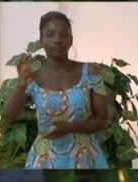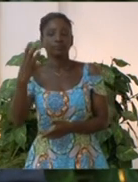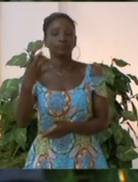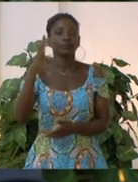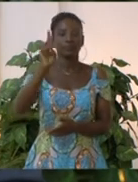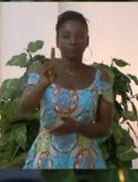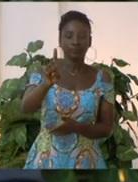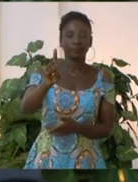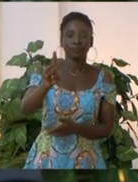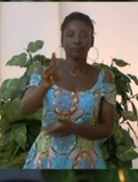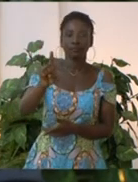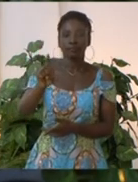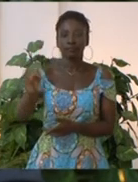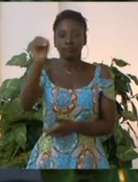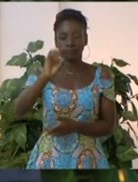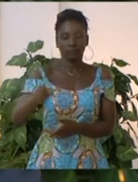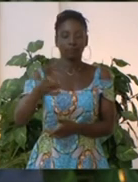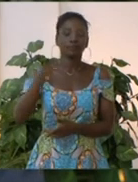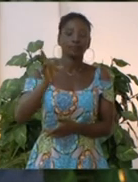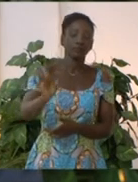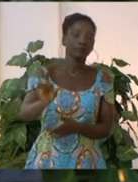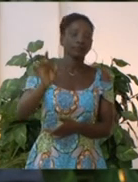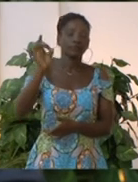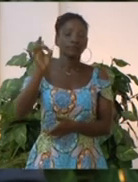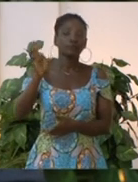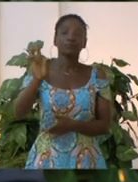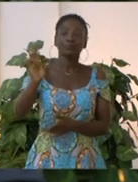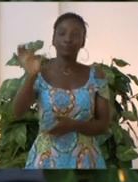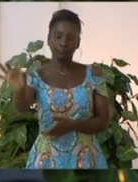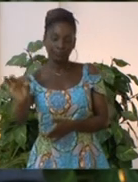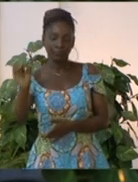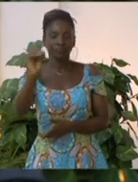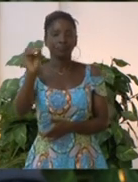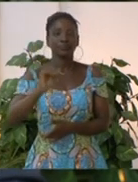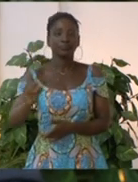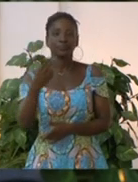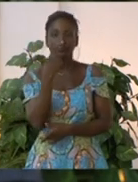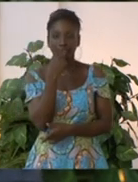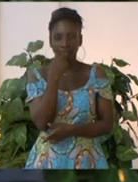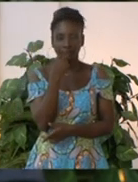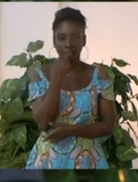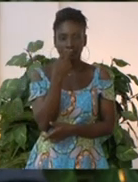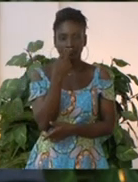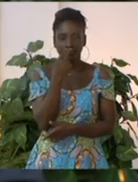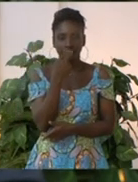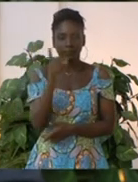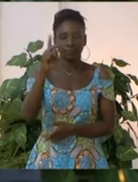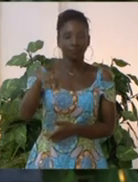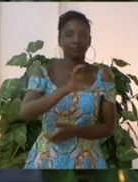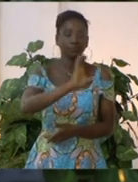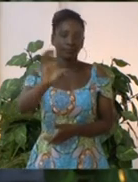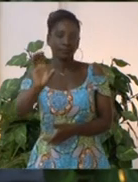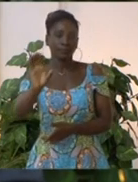soit 0,79 pour ça bédié qu'on a aimé henri 1005